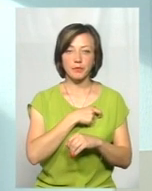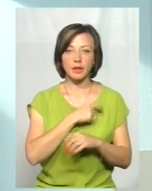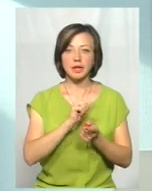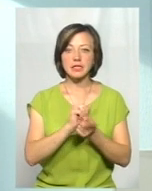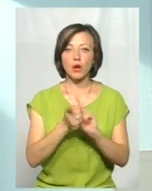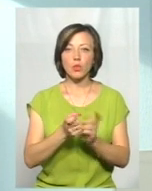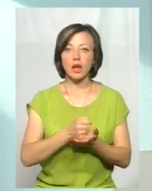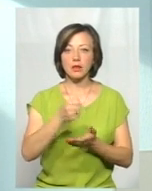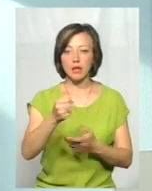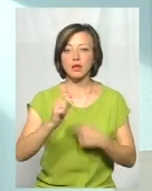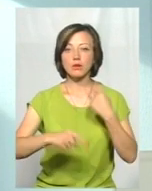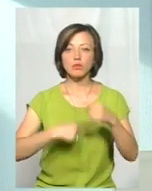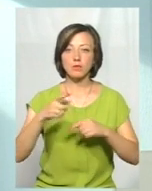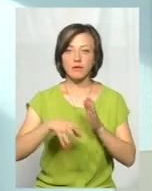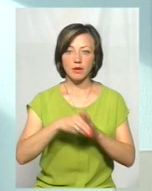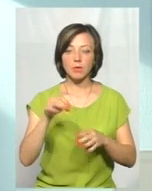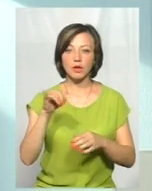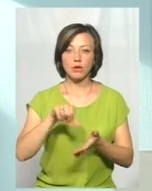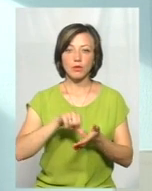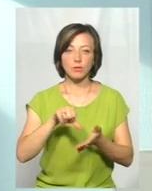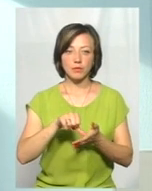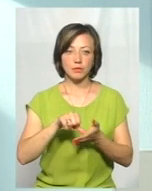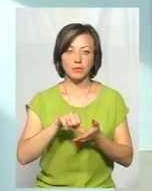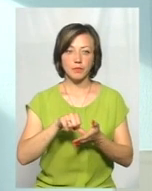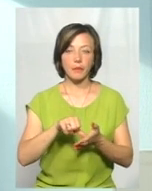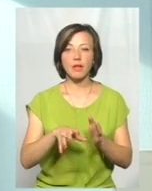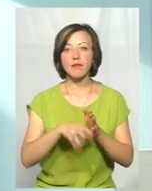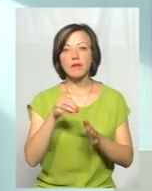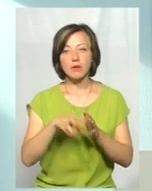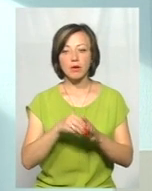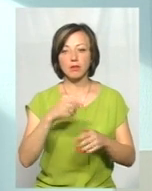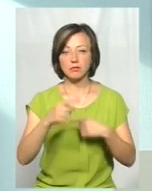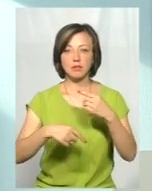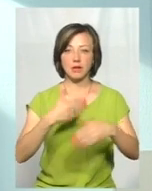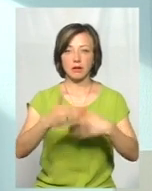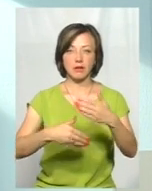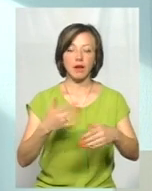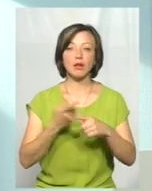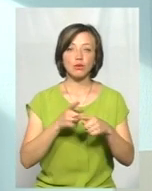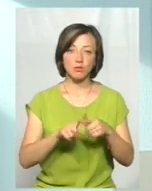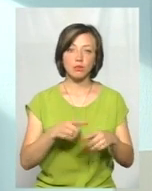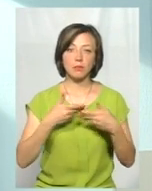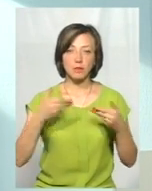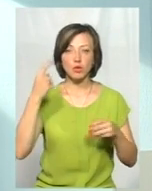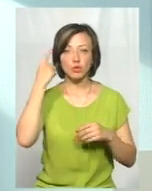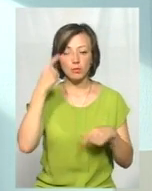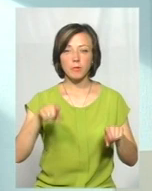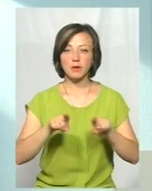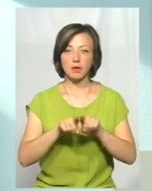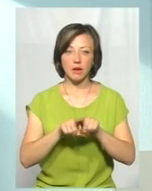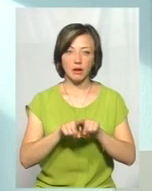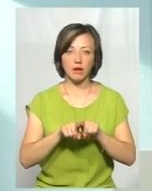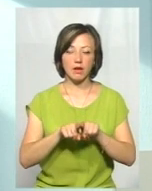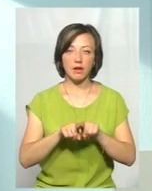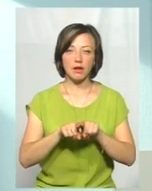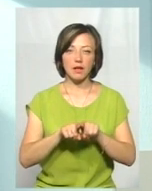стають кандидатами і на наступних виборах, і там беруть участь у виборах, і далі. Тому ми думаємо, що така